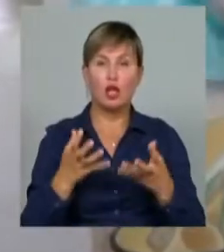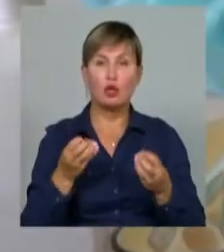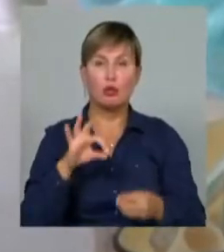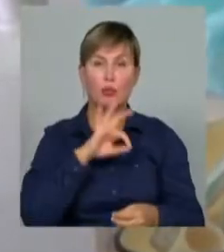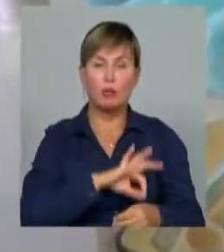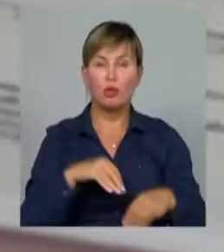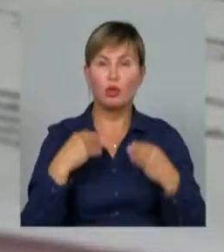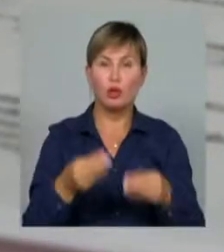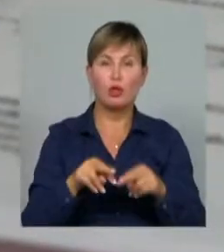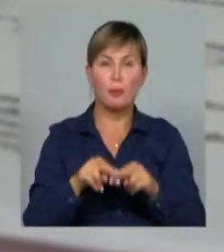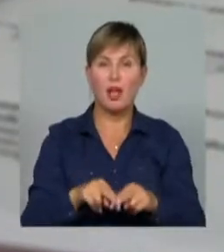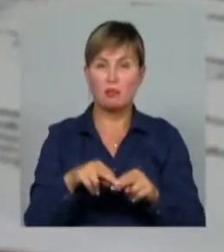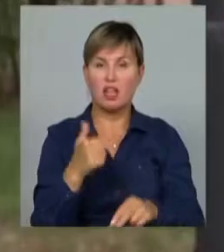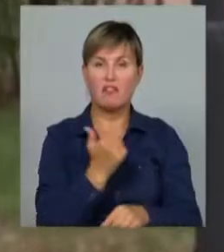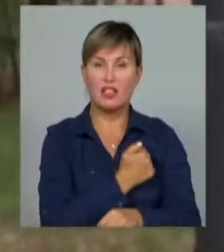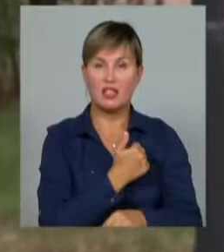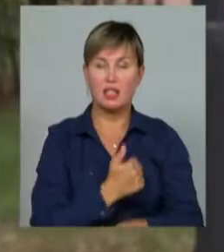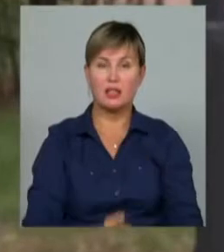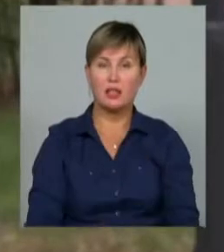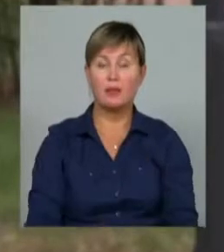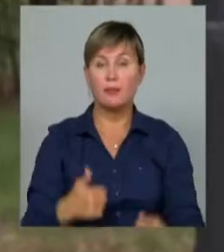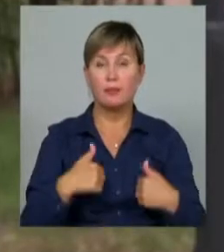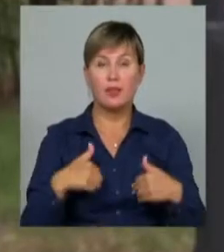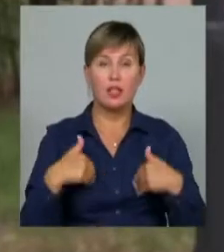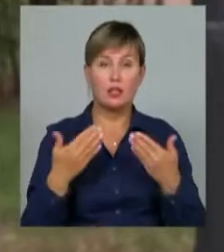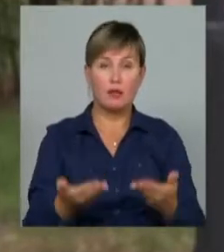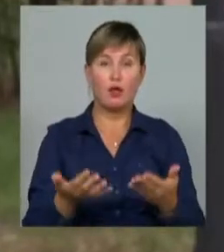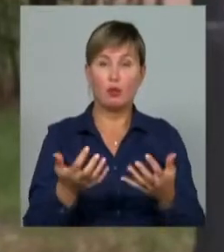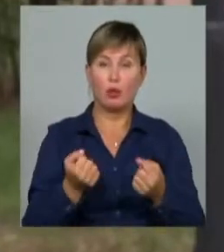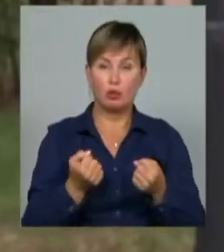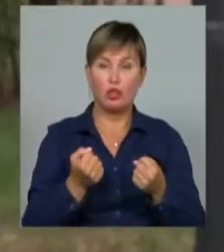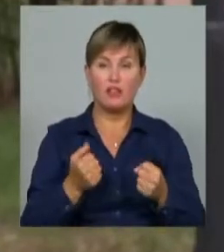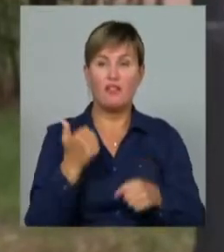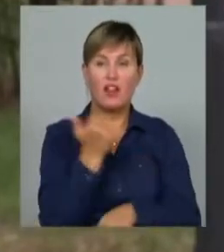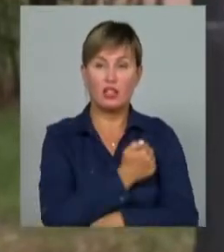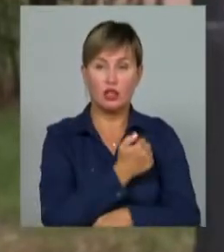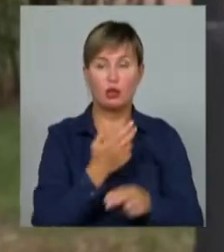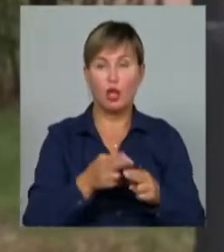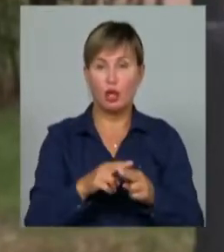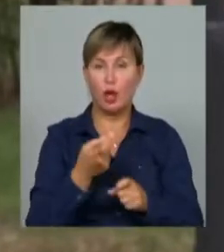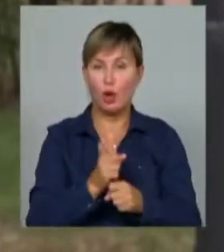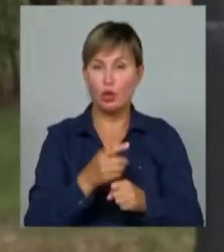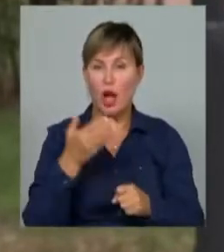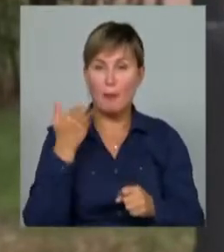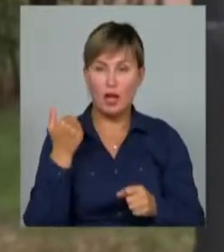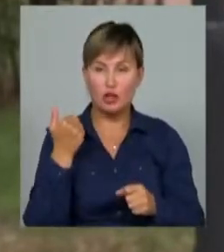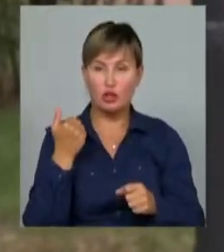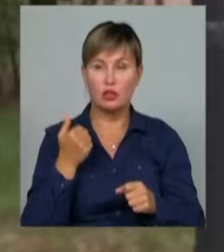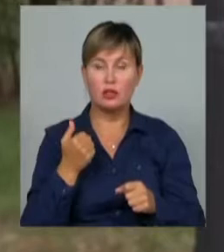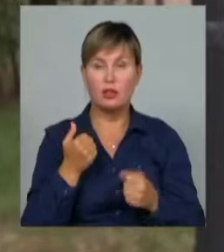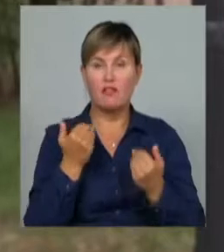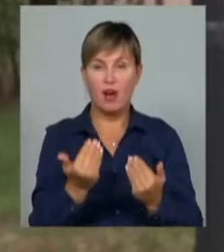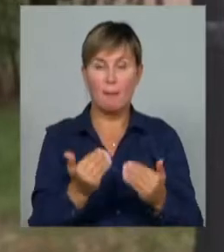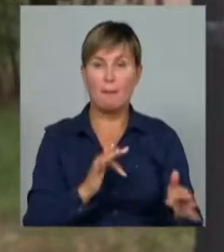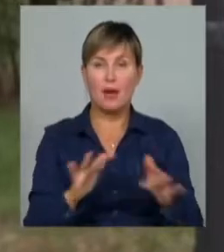преимущества дает паспорт вакцинации? Я советую получить вакцину. Это очень облегчит вам